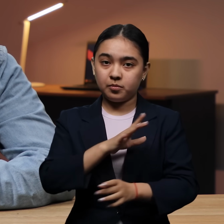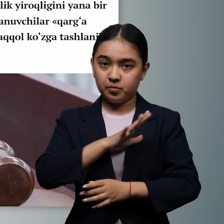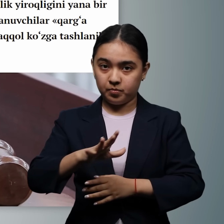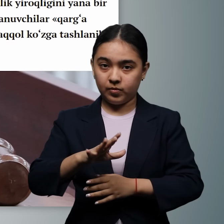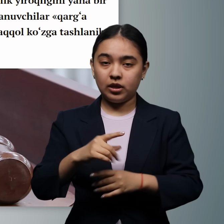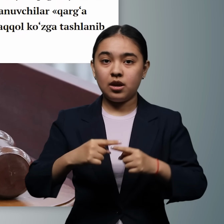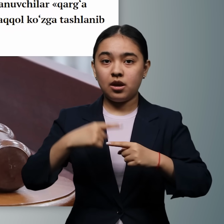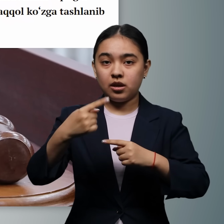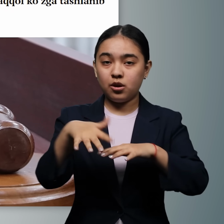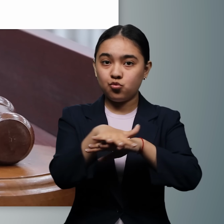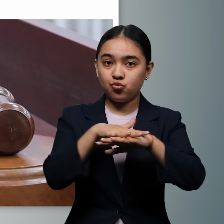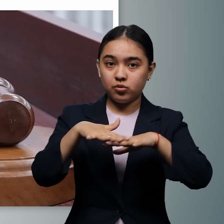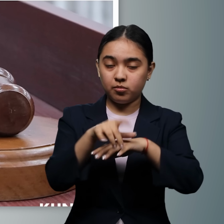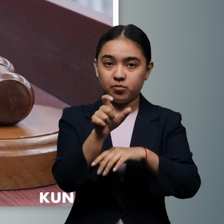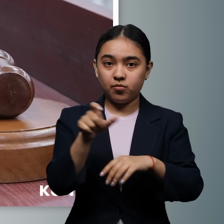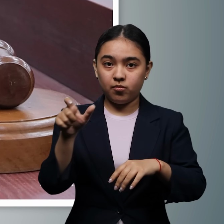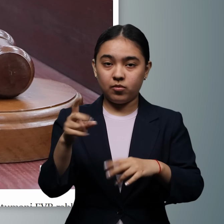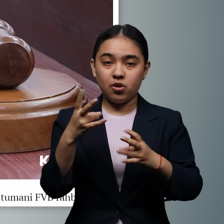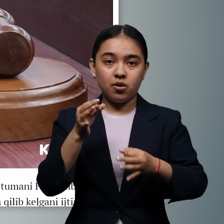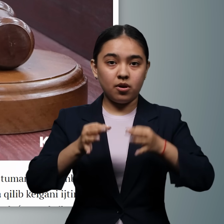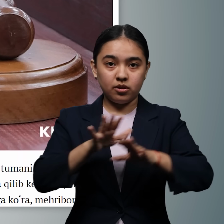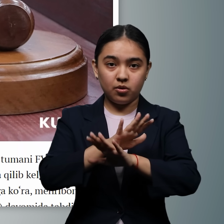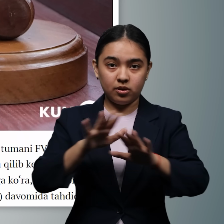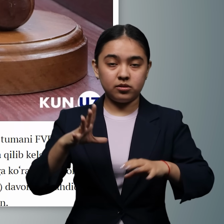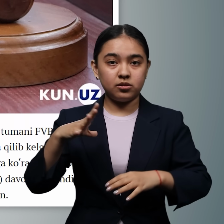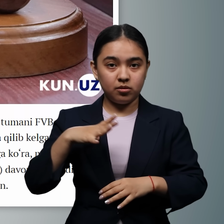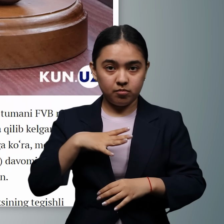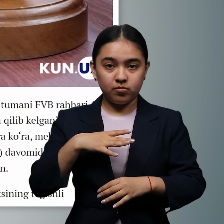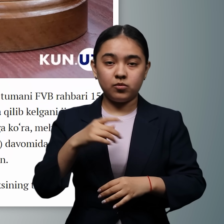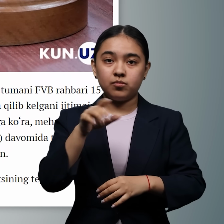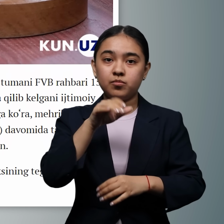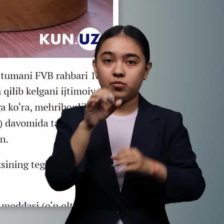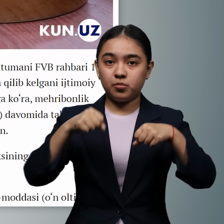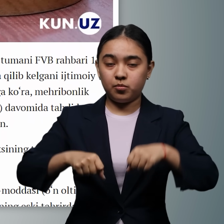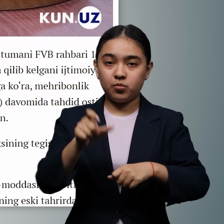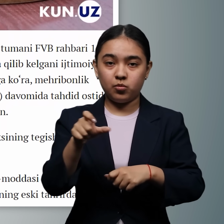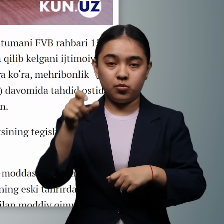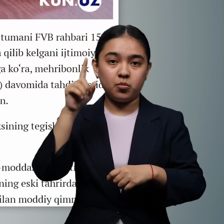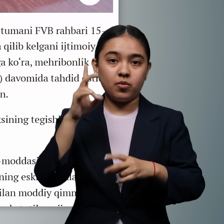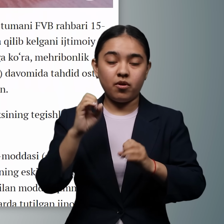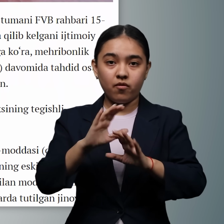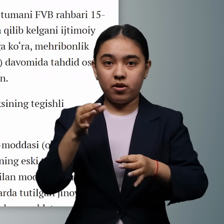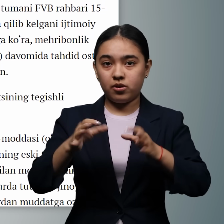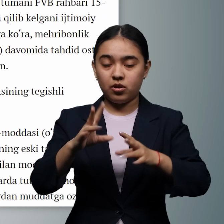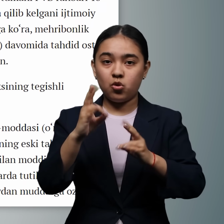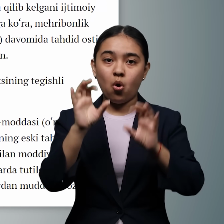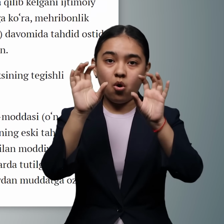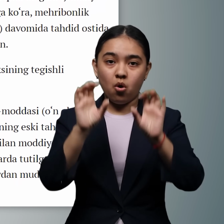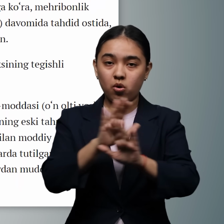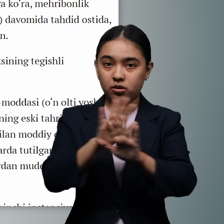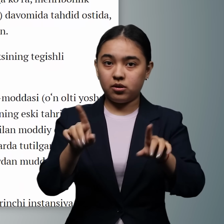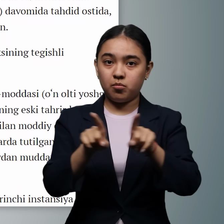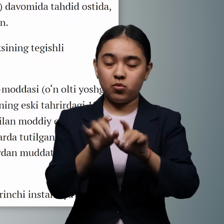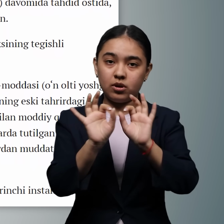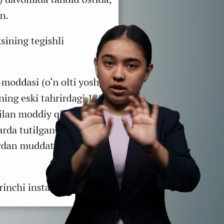qoldirgan. Keng jamoatchilik sud hukmi mutlaq adolatsiz bo'lganini, huquqshunoslar esa nafaqat adolatsiz, balki